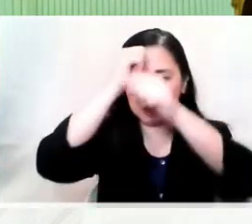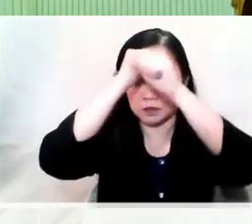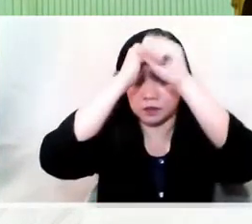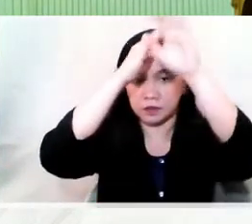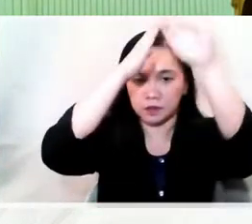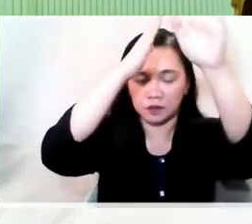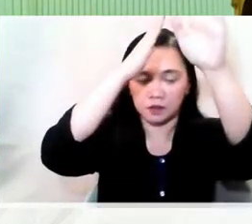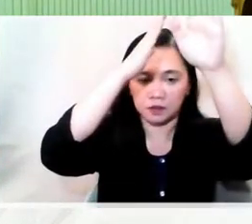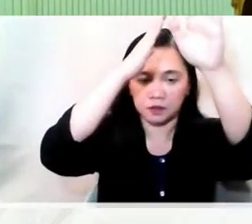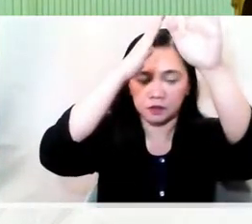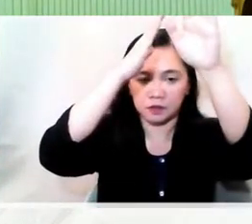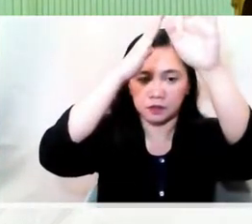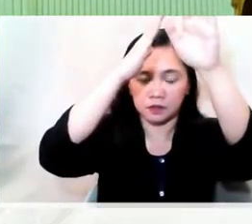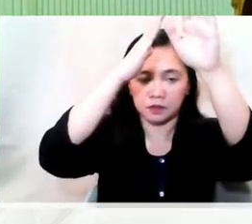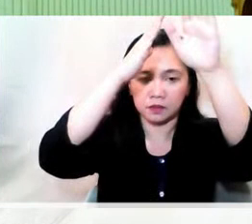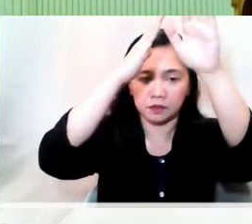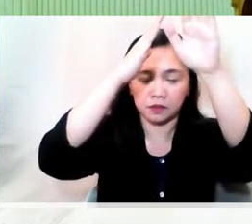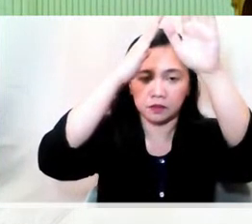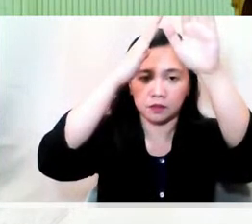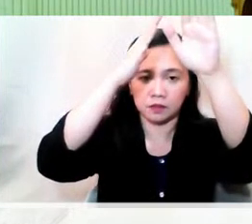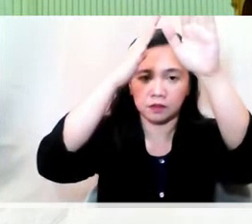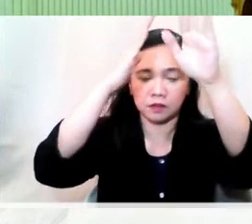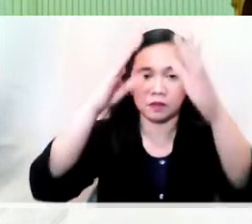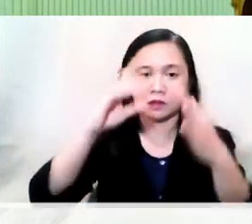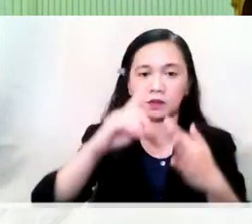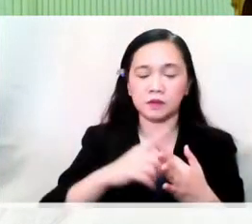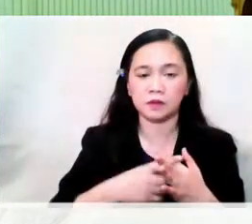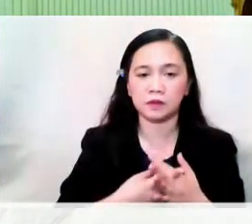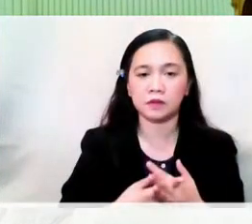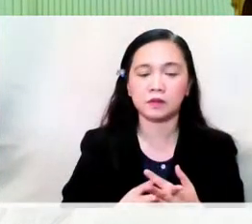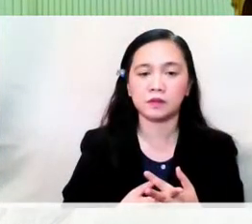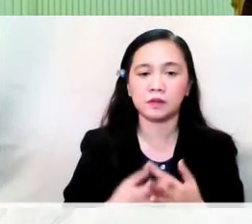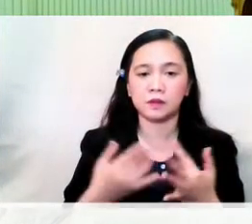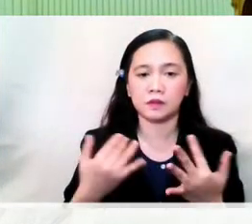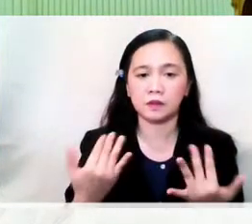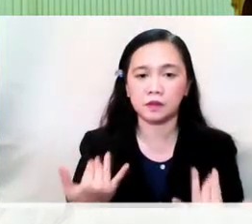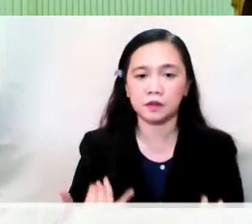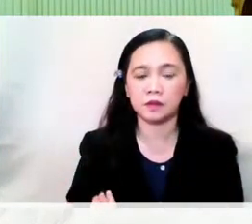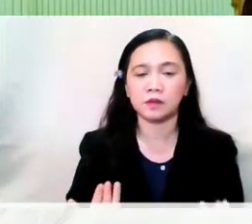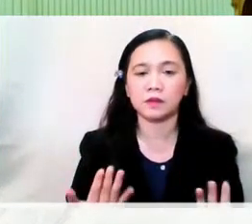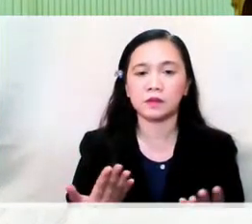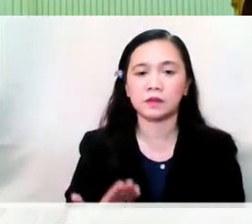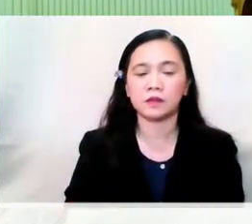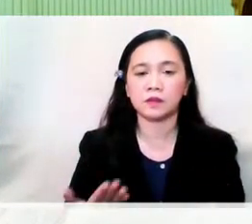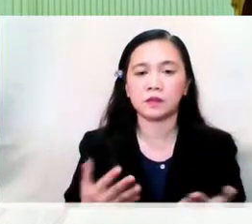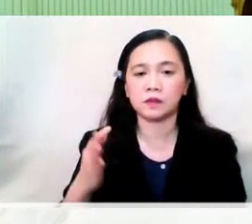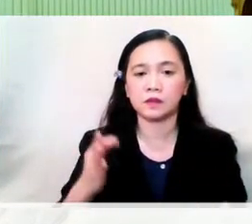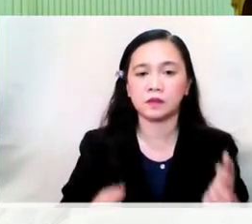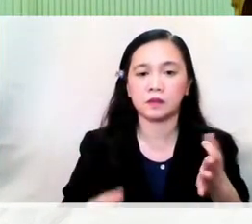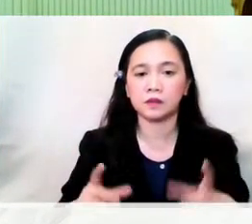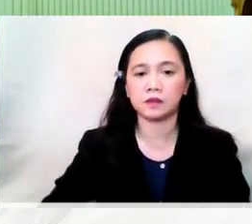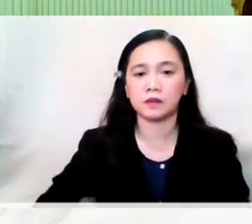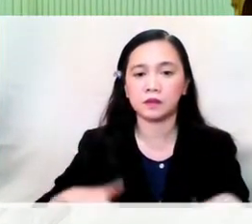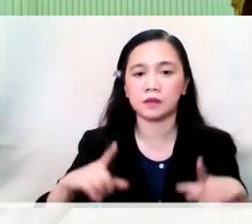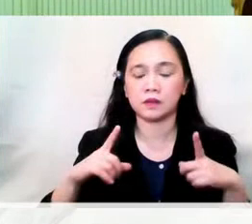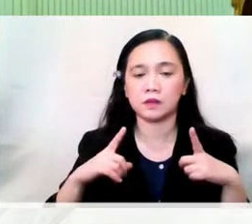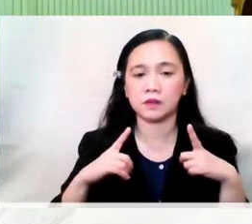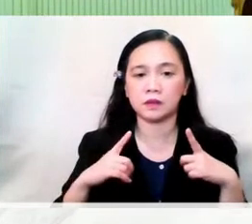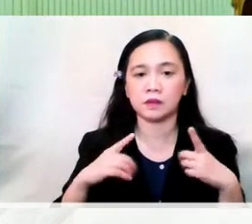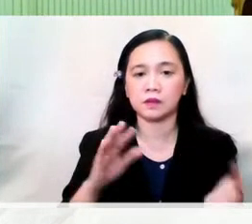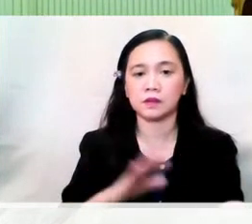sa lahat. Doon magmumulang paririto at hukom sa nangabubuhay at nangamatay na tao.